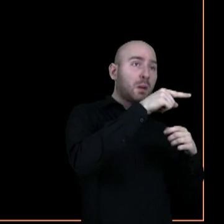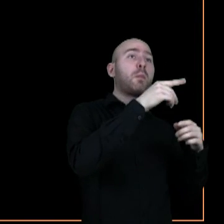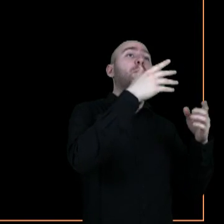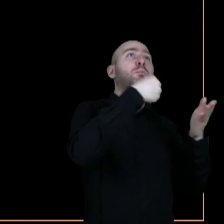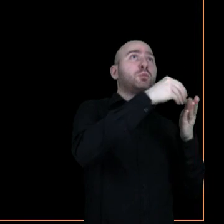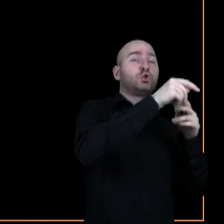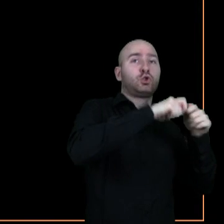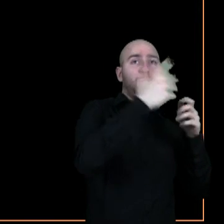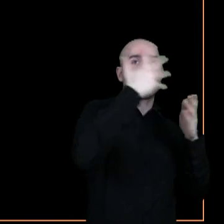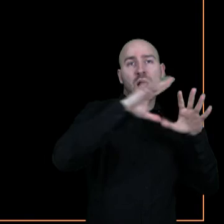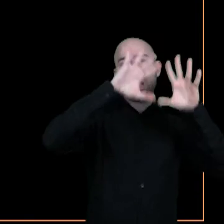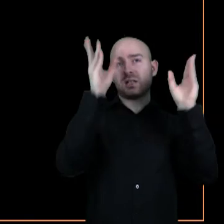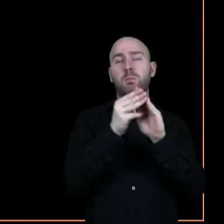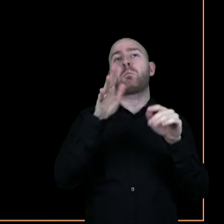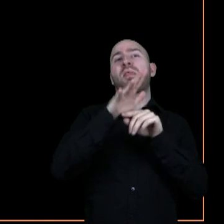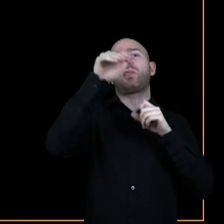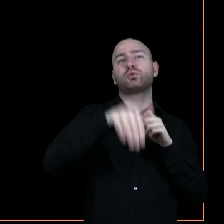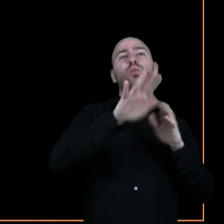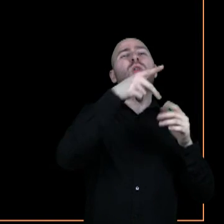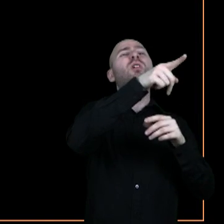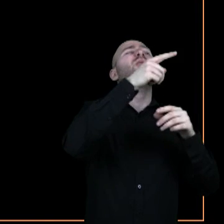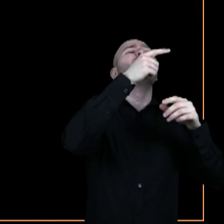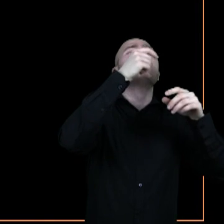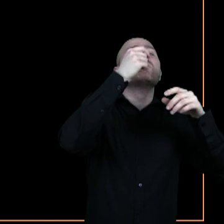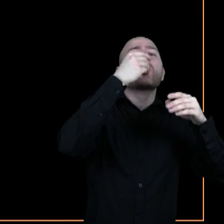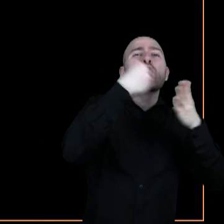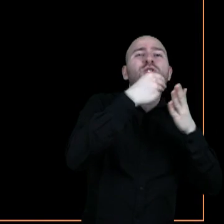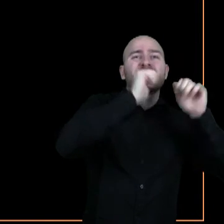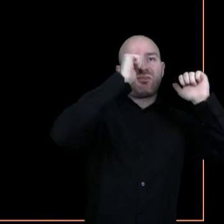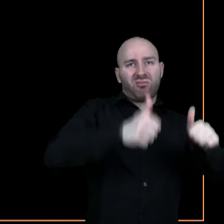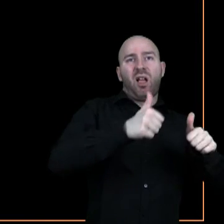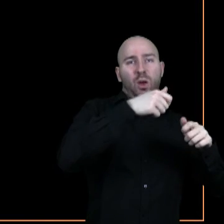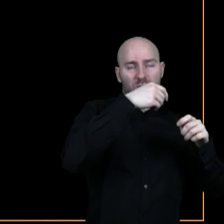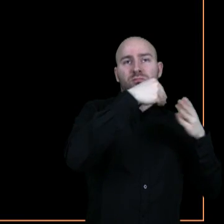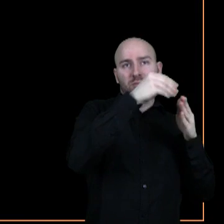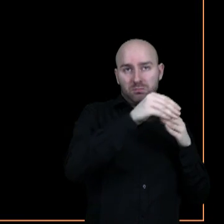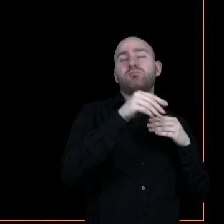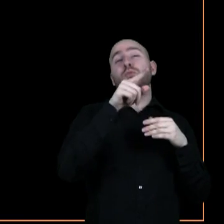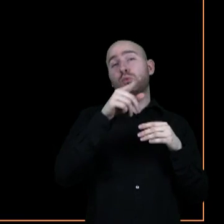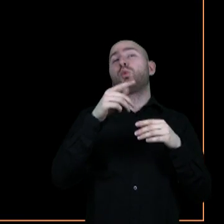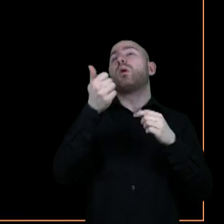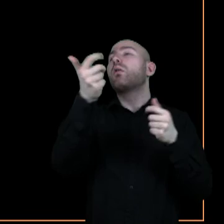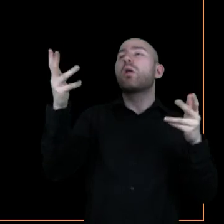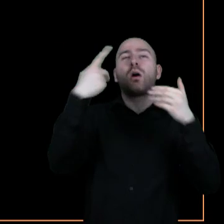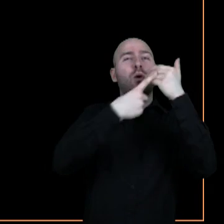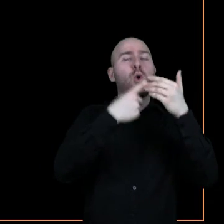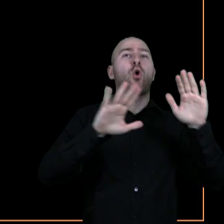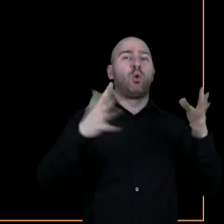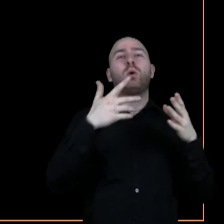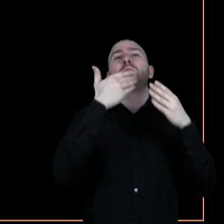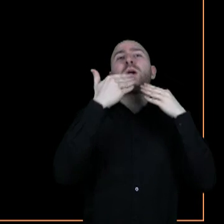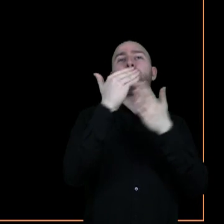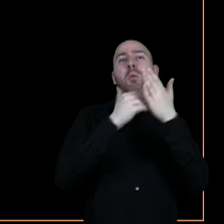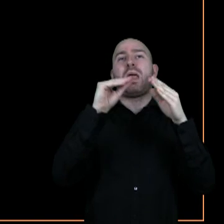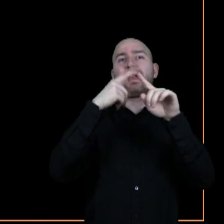Ta kwota nie zmieni się niezależnie od liczby programistów. W Excelu można złapać punkcik